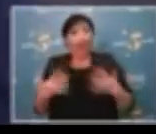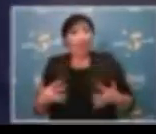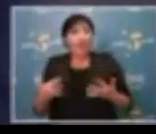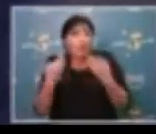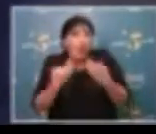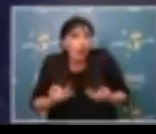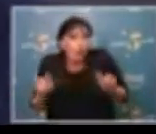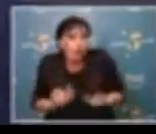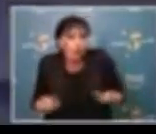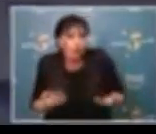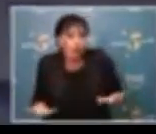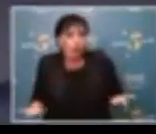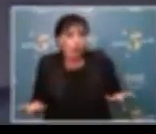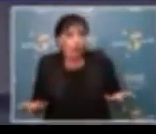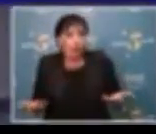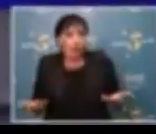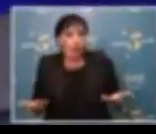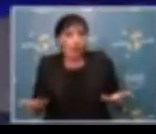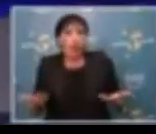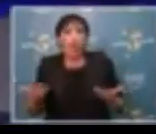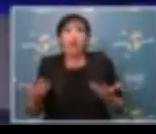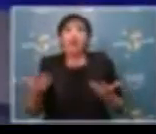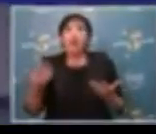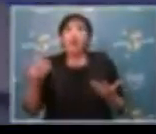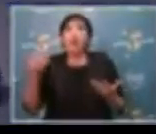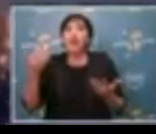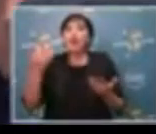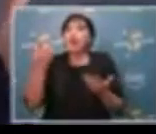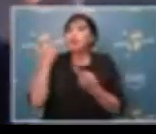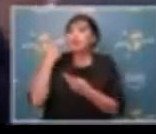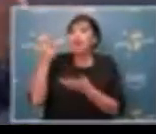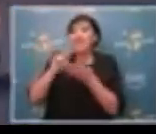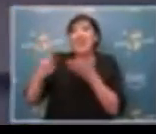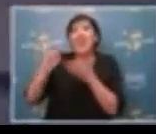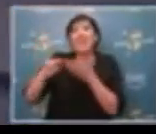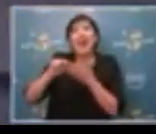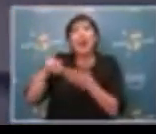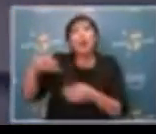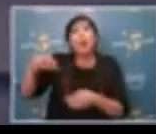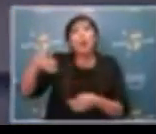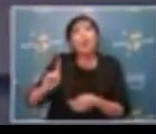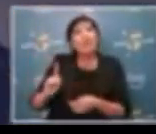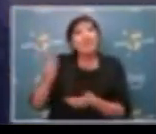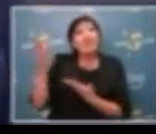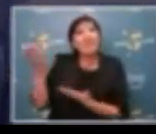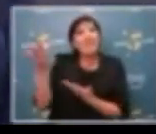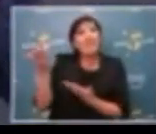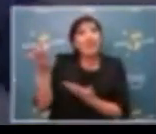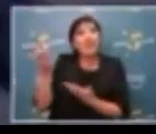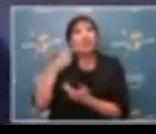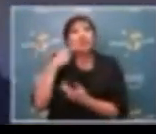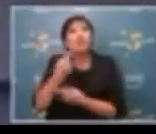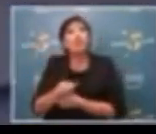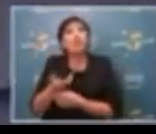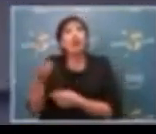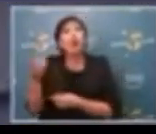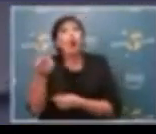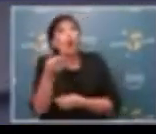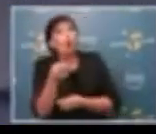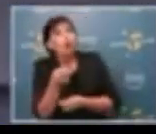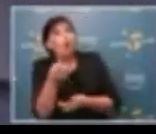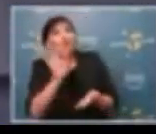Quando senti il segretario del PD che dice tu vali